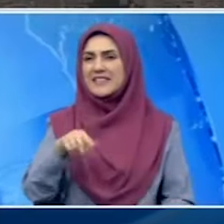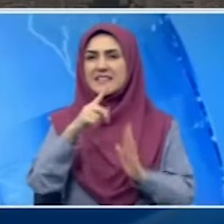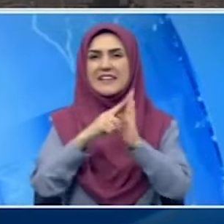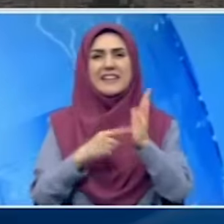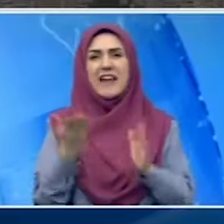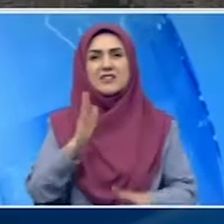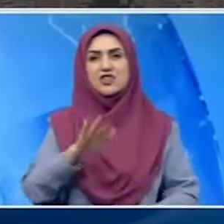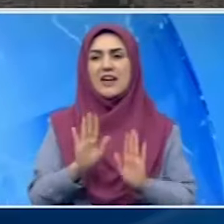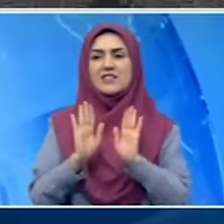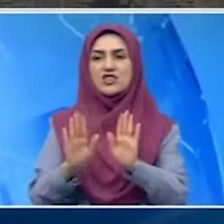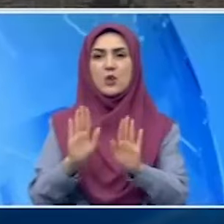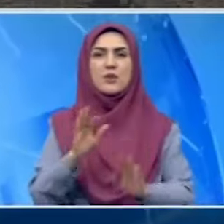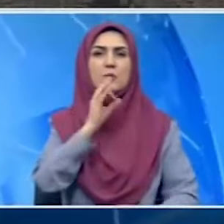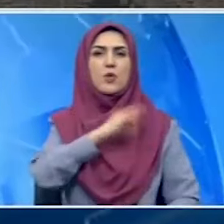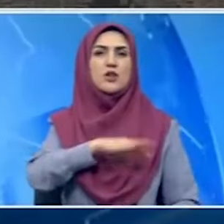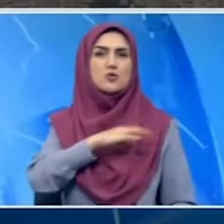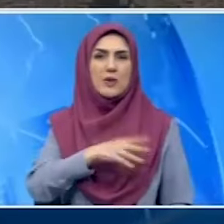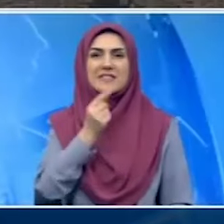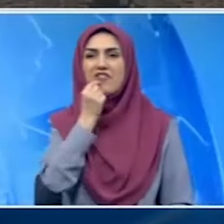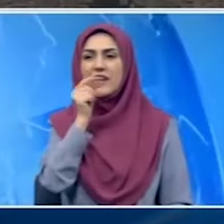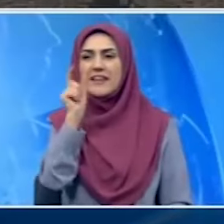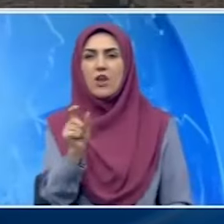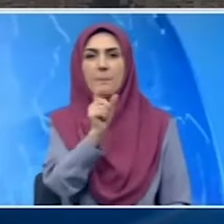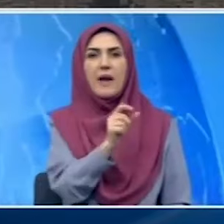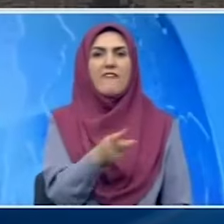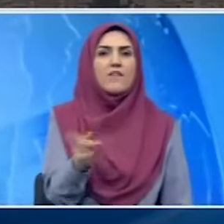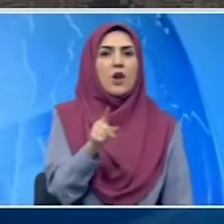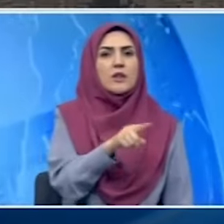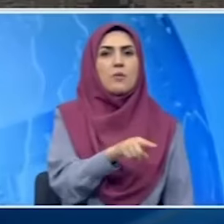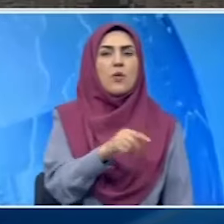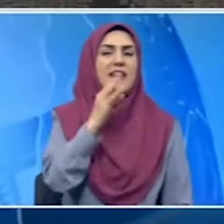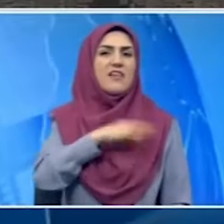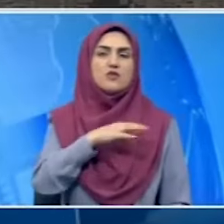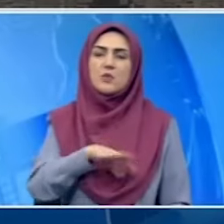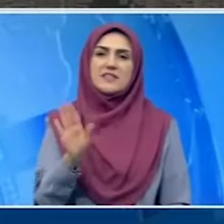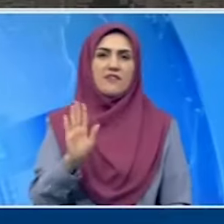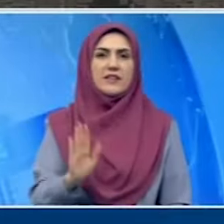سازمان پیشرفت و آبادانی روستاها و امور عشایری به عنوان متولی واحد روستاها ایجاد می شود.